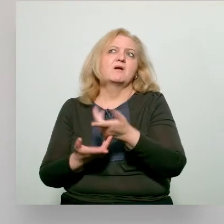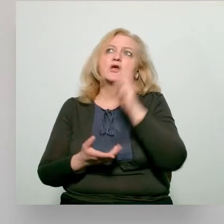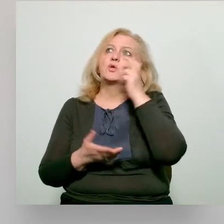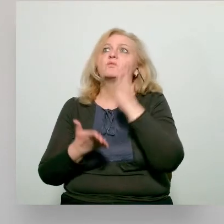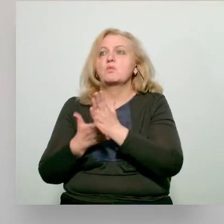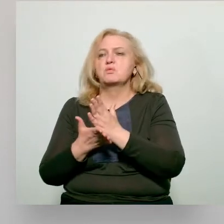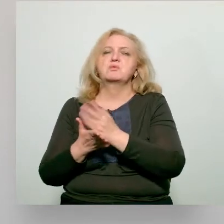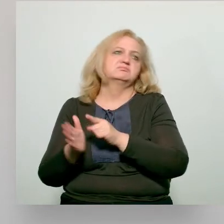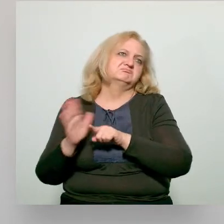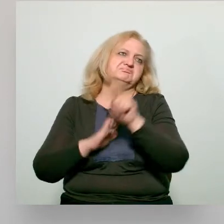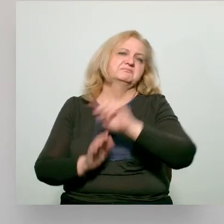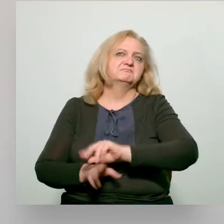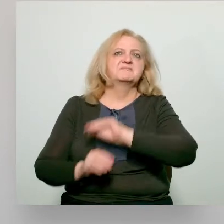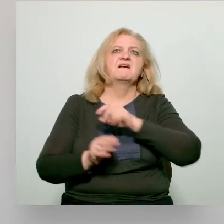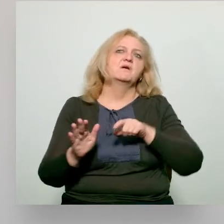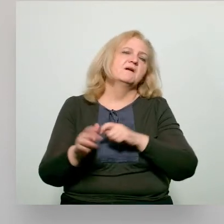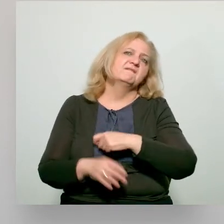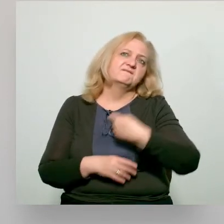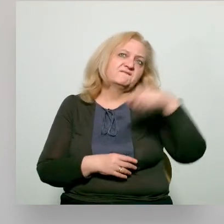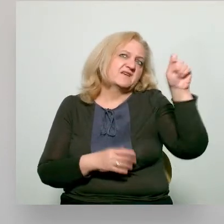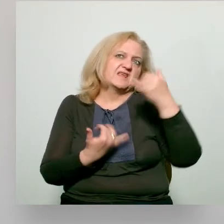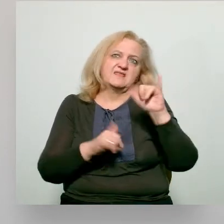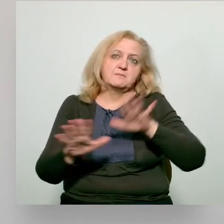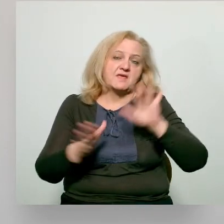w końcu XIX wieku Kijów zaczął się